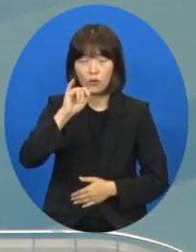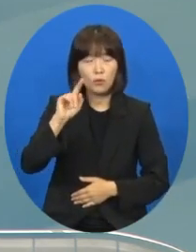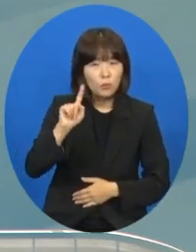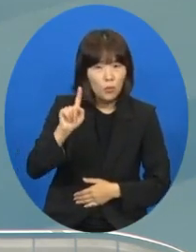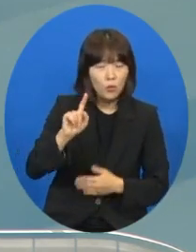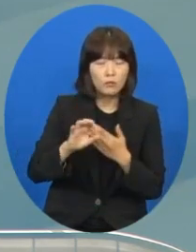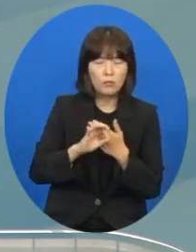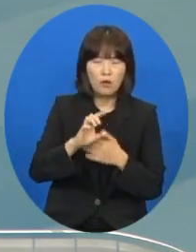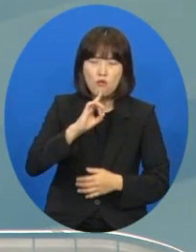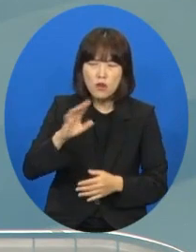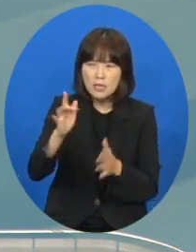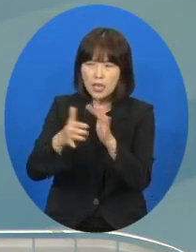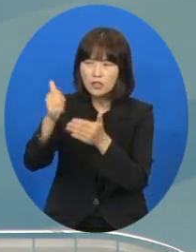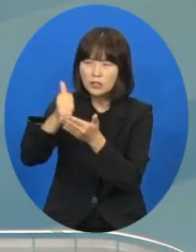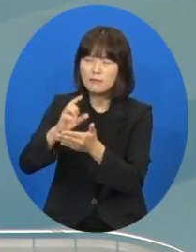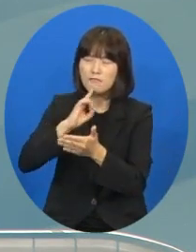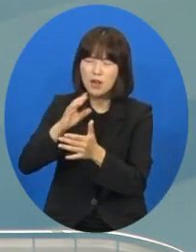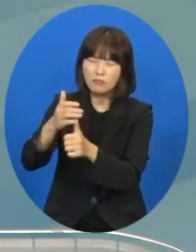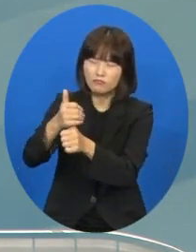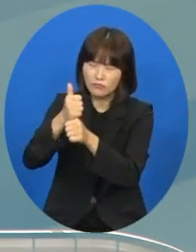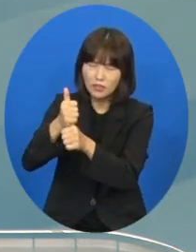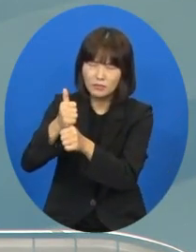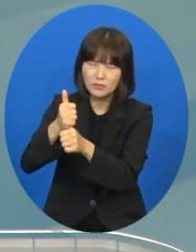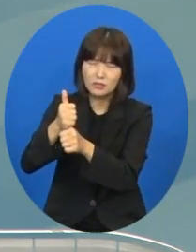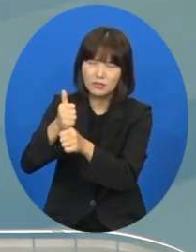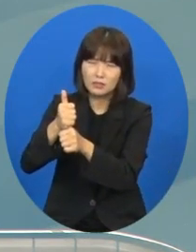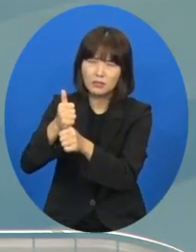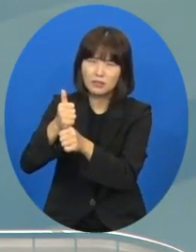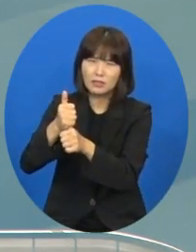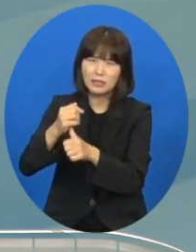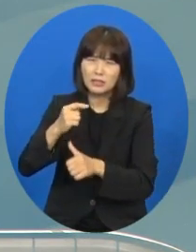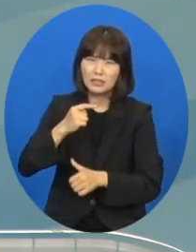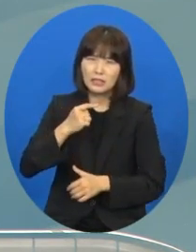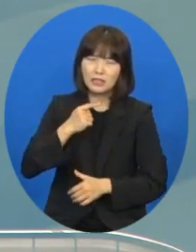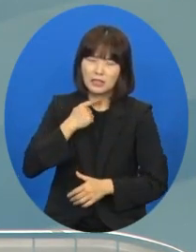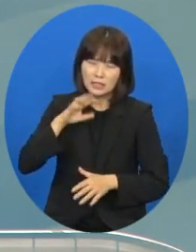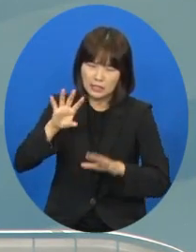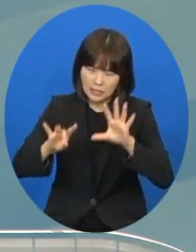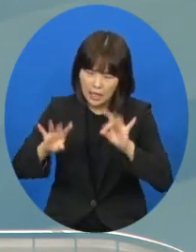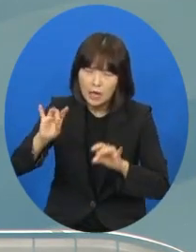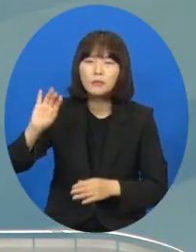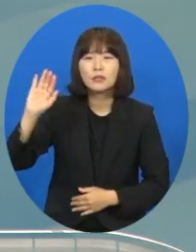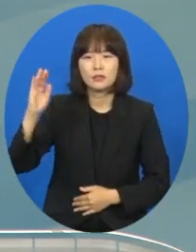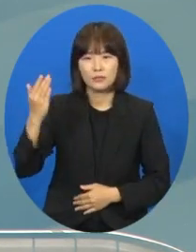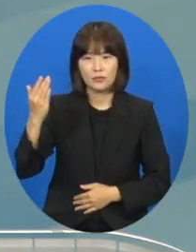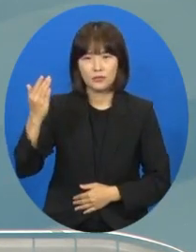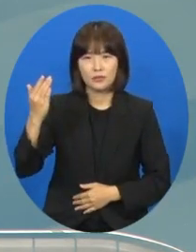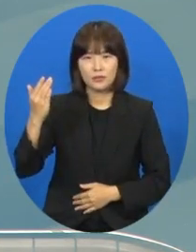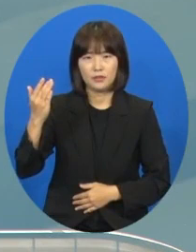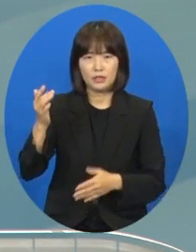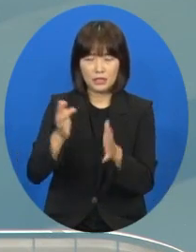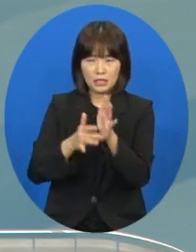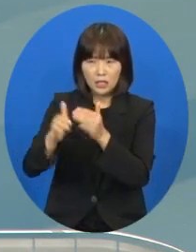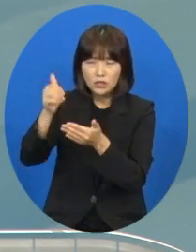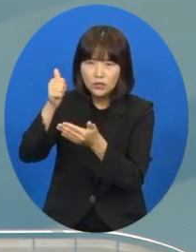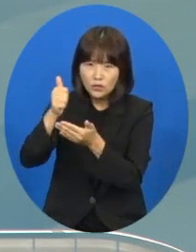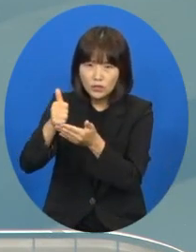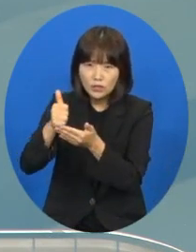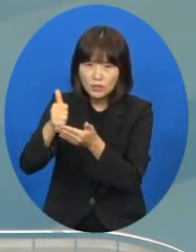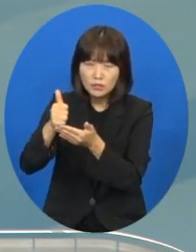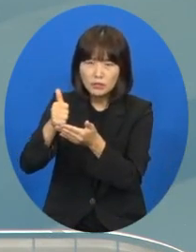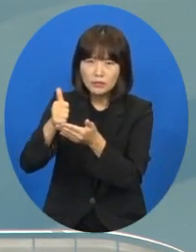오직 예수님만 붙잡을 수 있는 갈망이 되니까요. 예수님, 그렇구나.